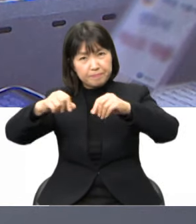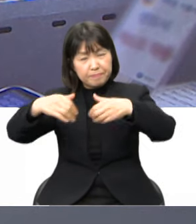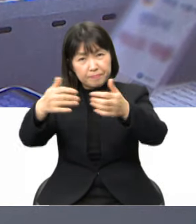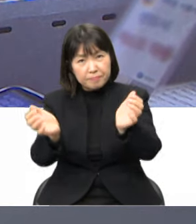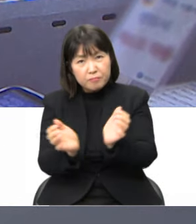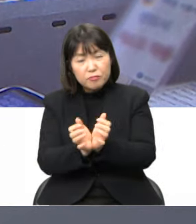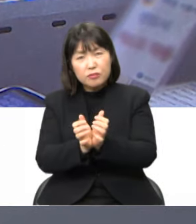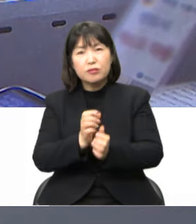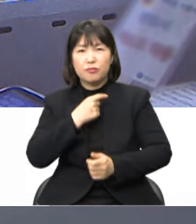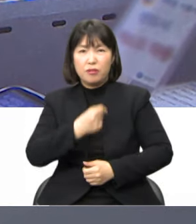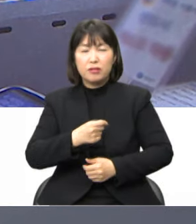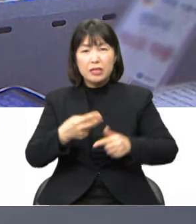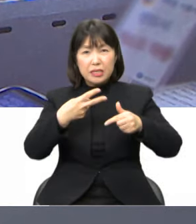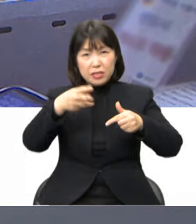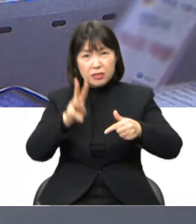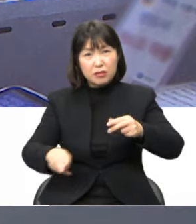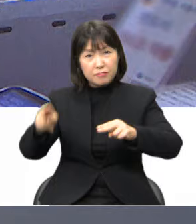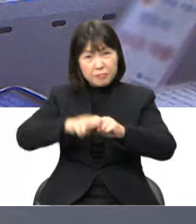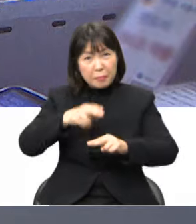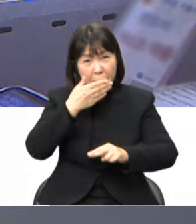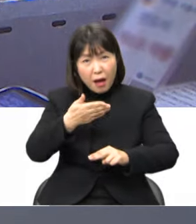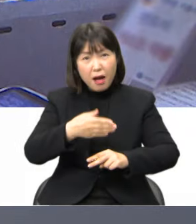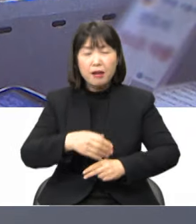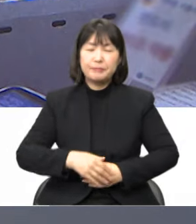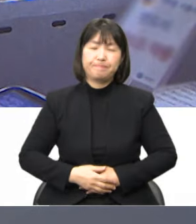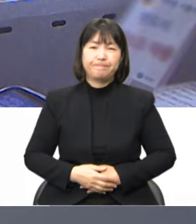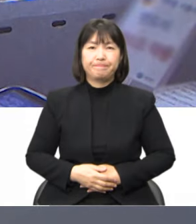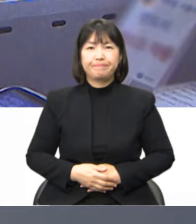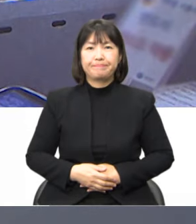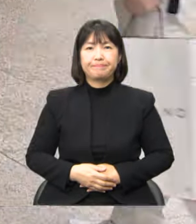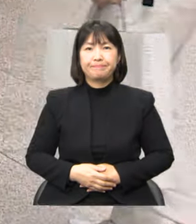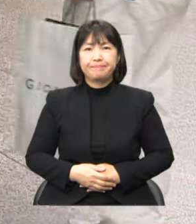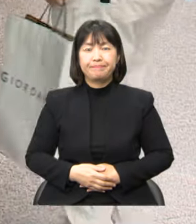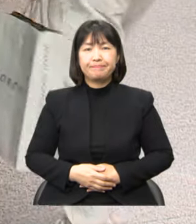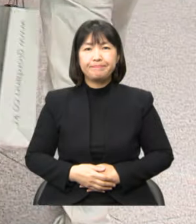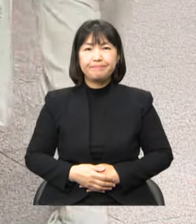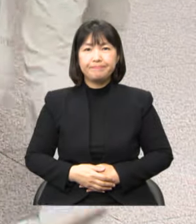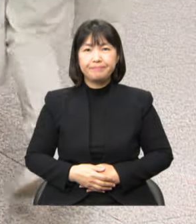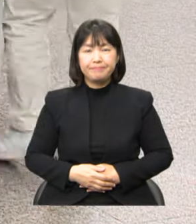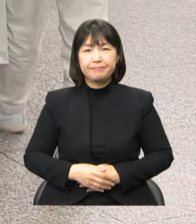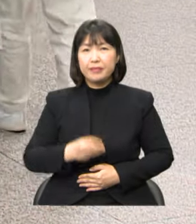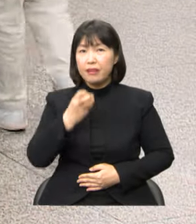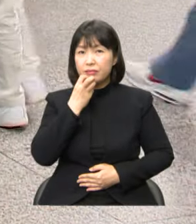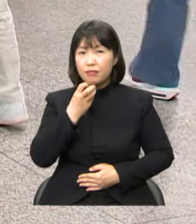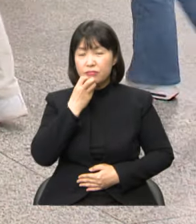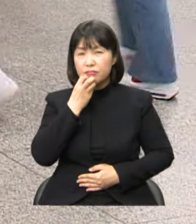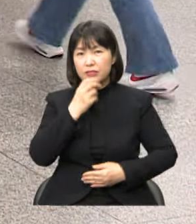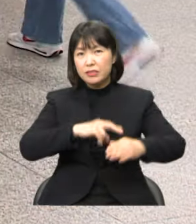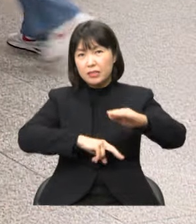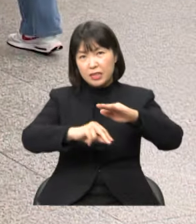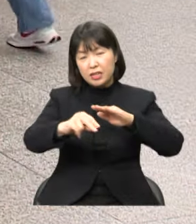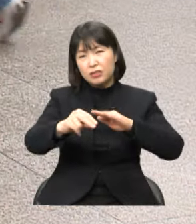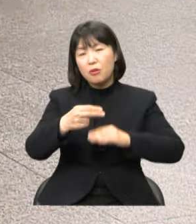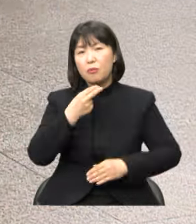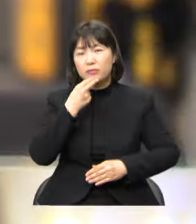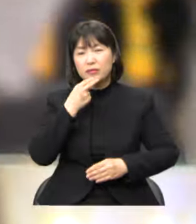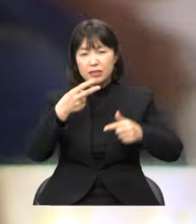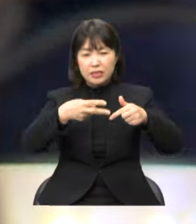출신이 오를 수 있을지도 관심입니다 구회 기자입니다 서울행 전철이 없는 인천